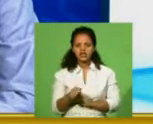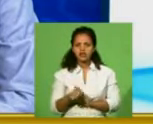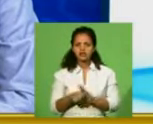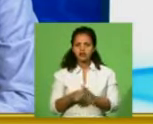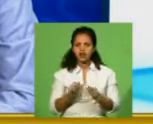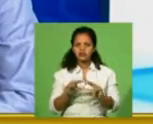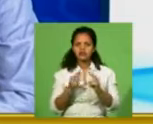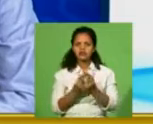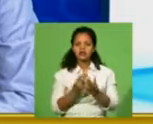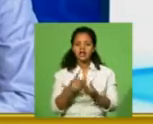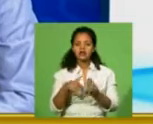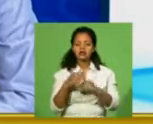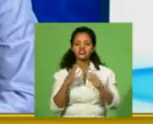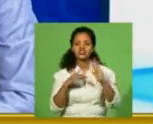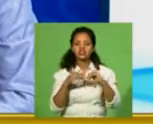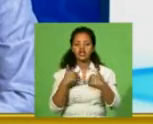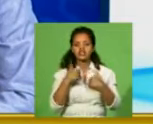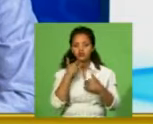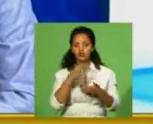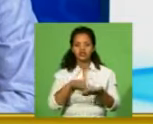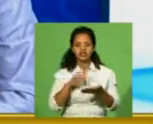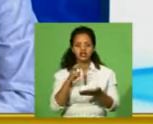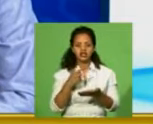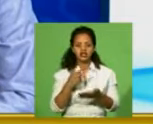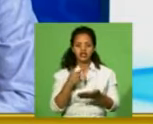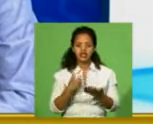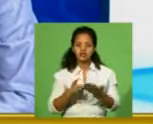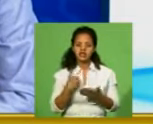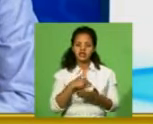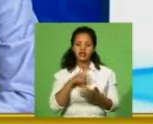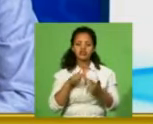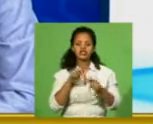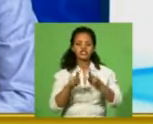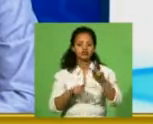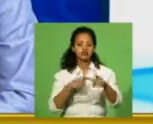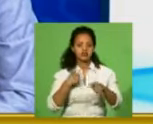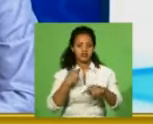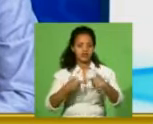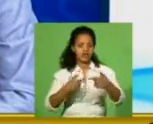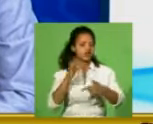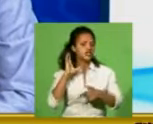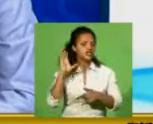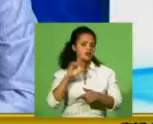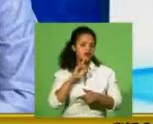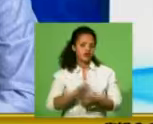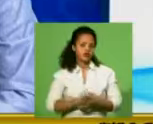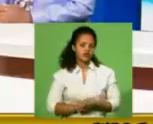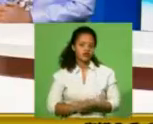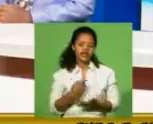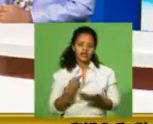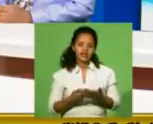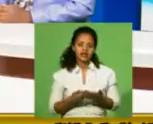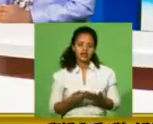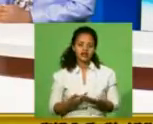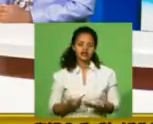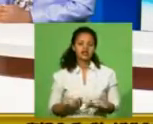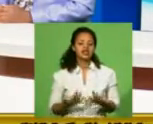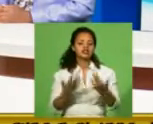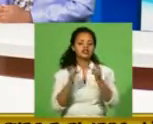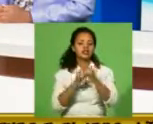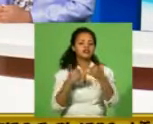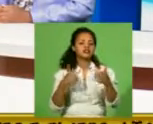ቤተሰብ አካባቢ ችግር አለ ተብሎ ይነሳል። ይሄ እኛም ወደ ህዝቡም እኔም ስለሄድኩኝ እየሰማን ነው። ይሄ ከእሳት ጋር መጫወት